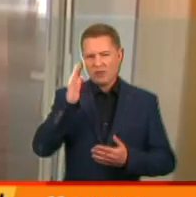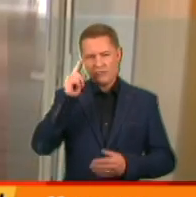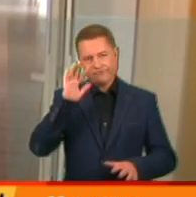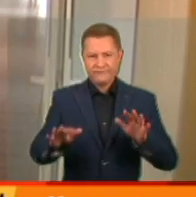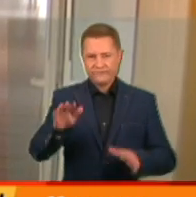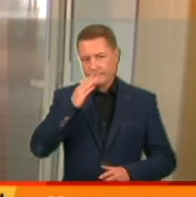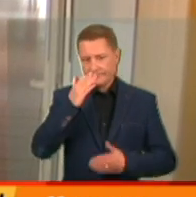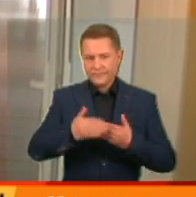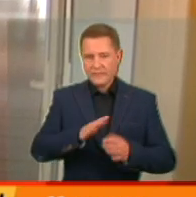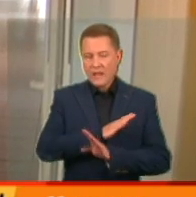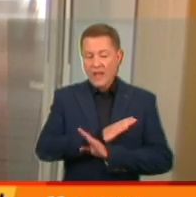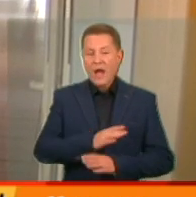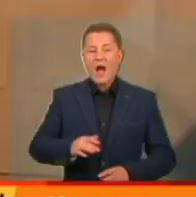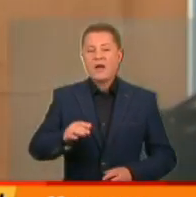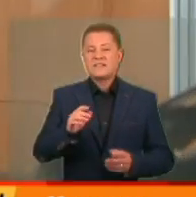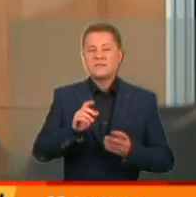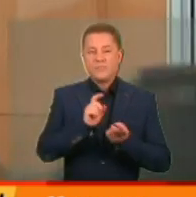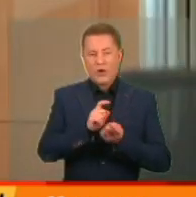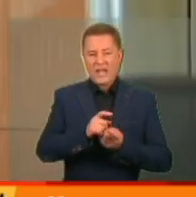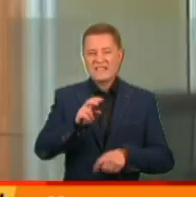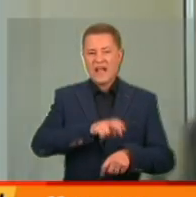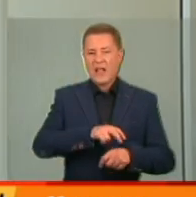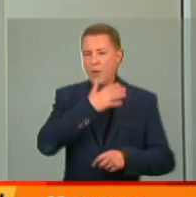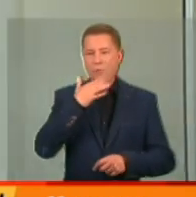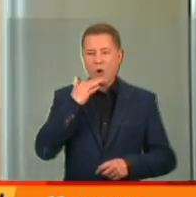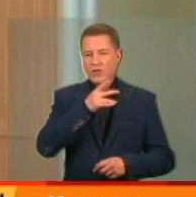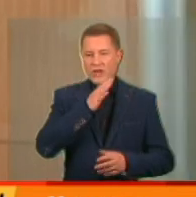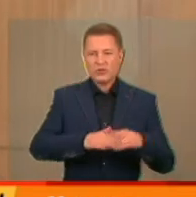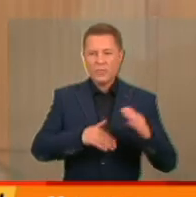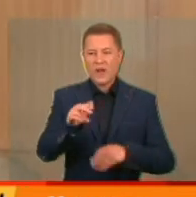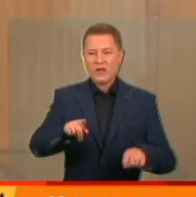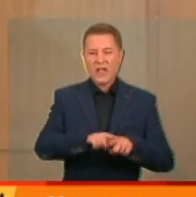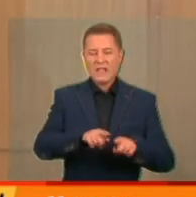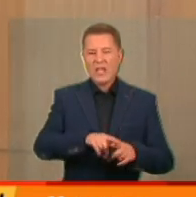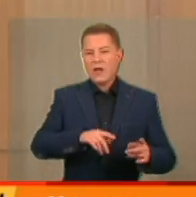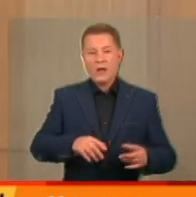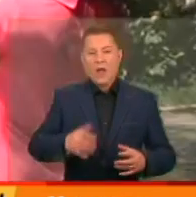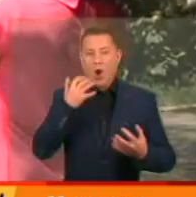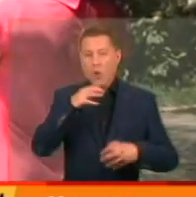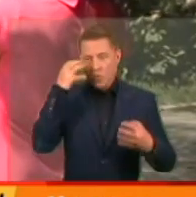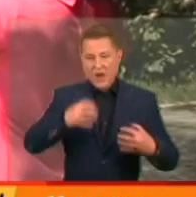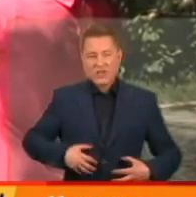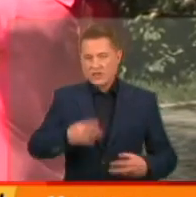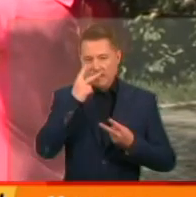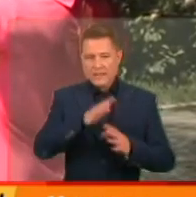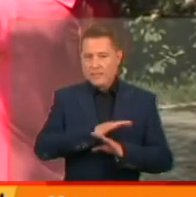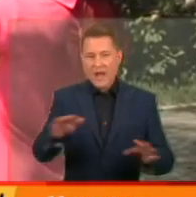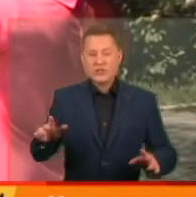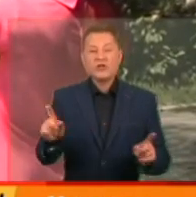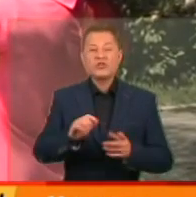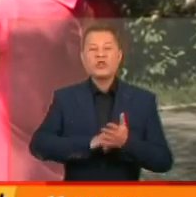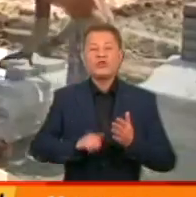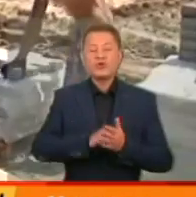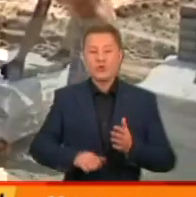сумнівний. За їхнє життя борються лікарі, але кажуть, за багаторічну практику таких уражень ще не бачили. Через що гакнуло,